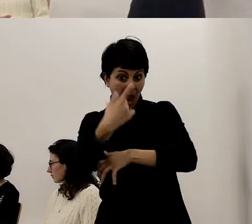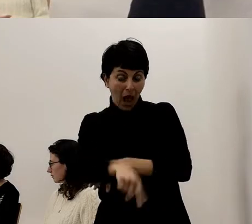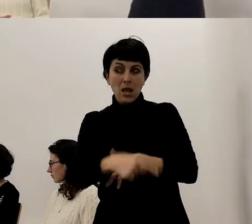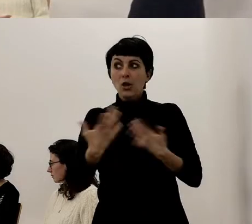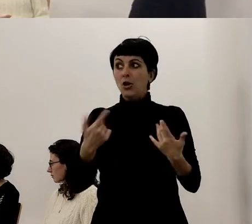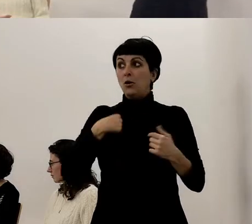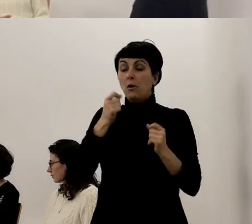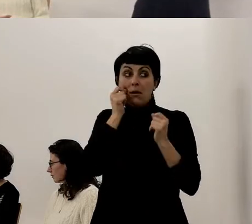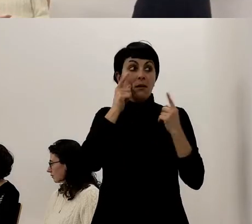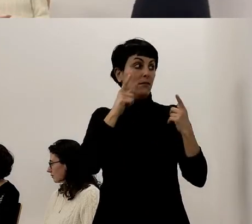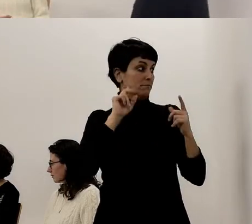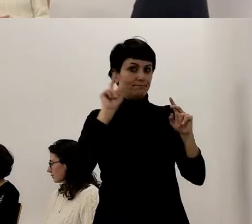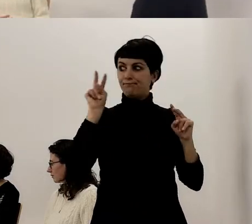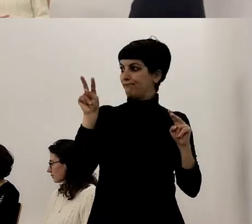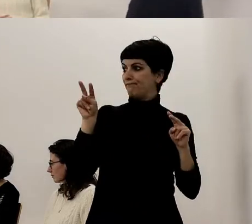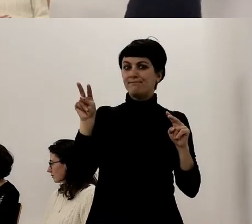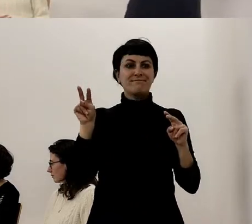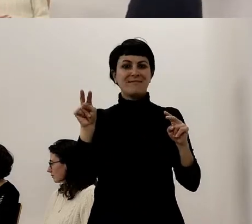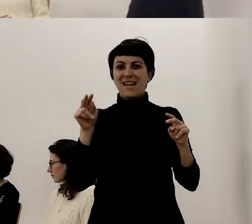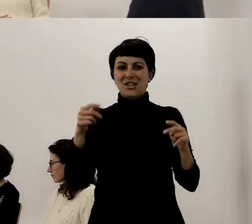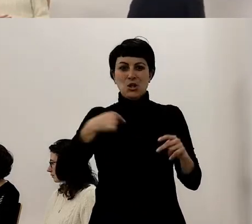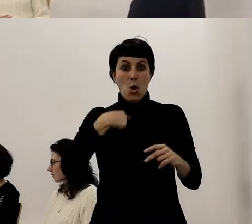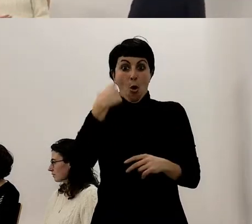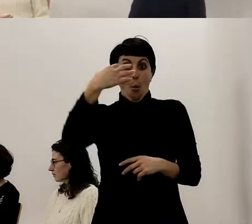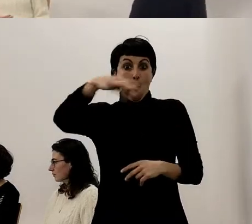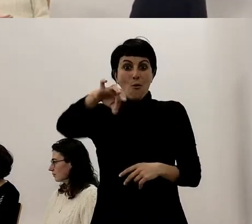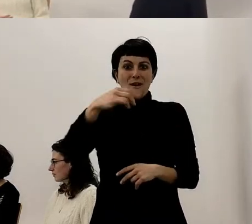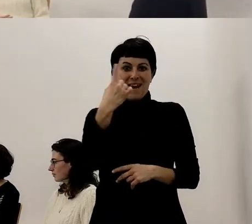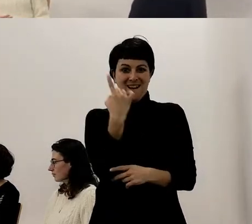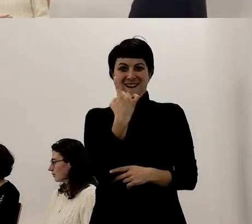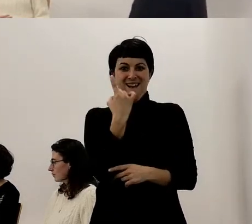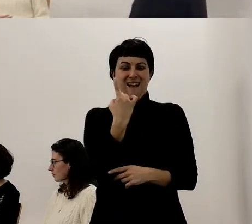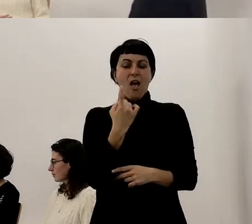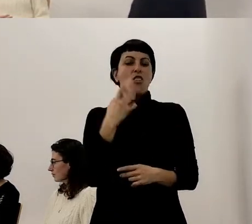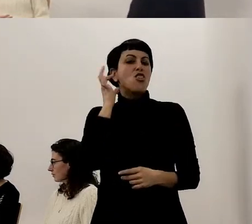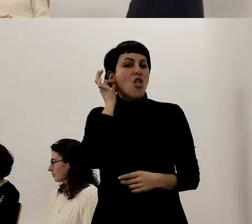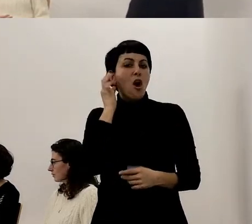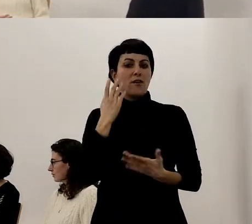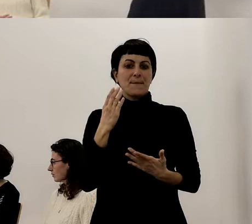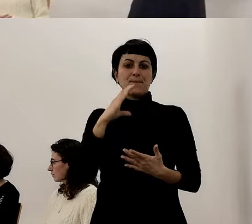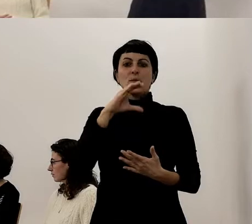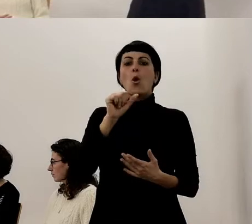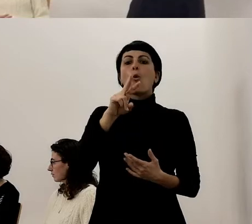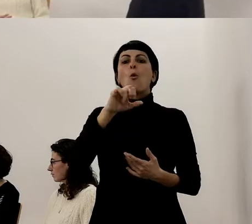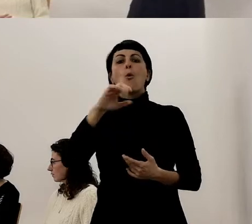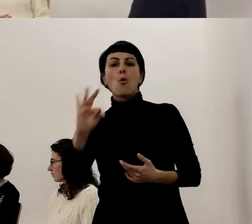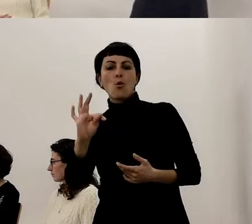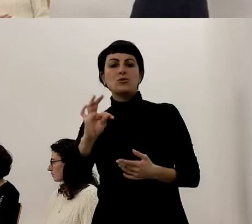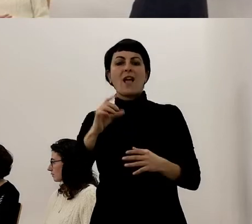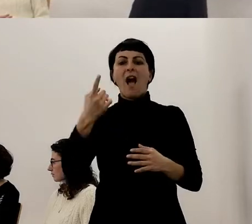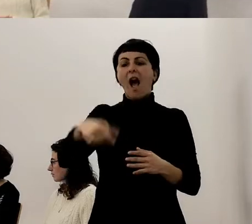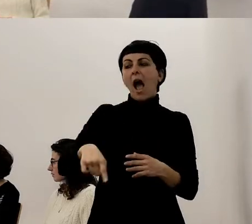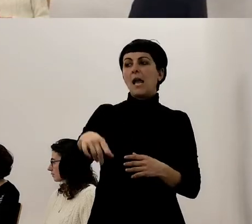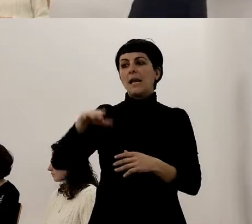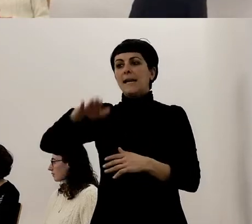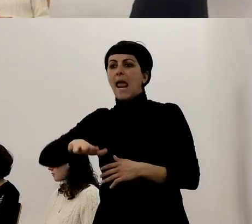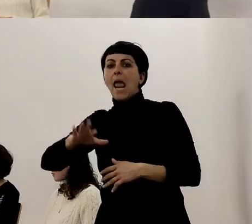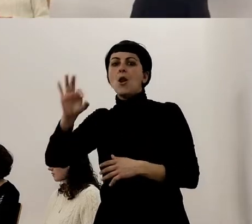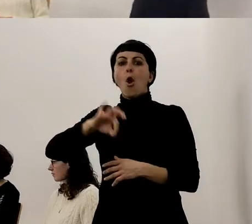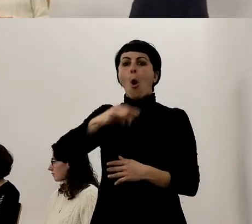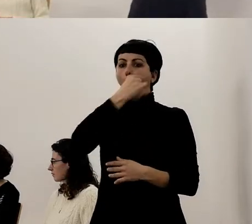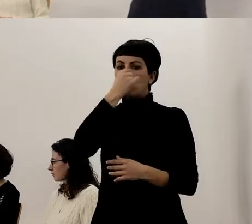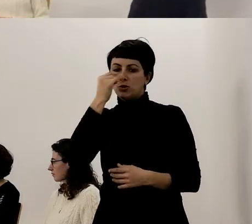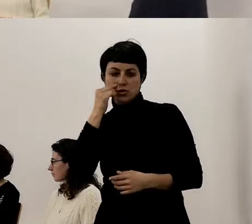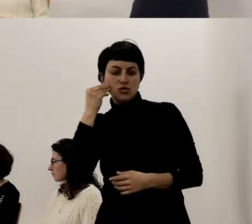que jo soc l'única dona. Que no passa res, perquè en canvi veus el cucut i totes són cucuteres i hi ha un nen o hi ha un noi, però